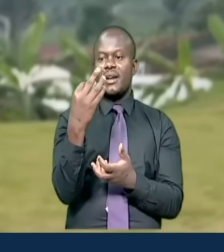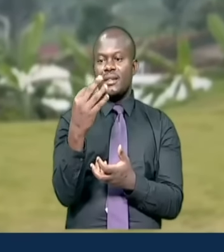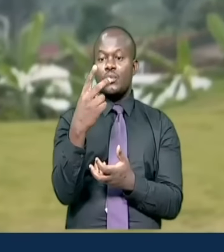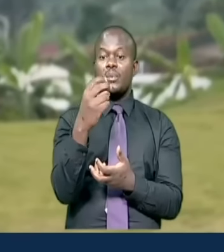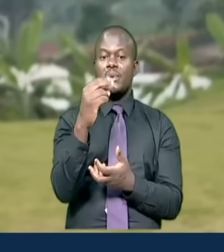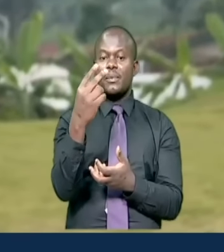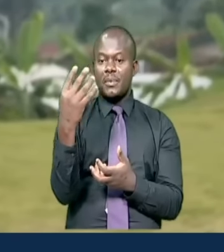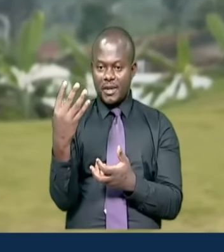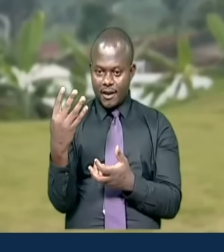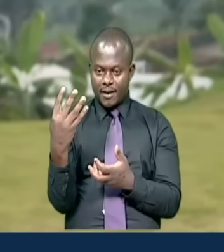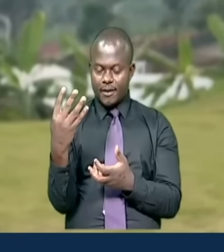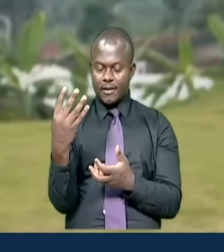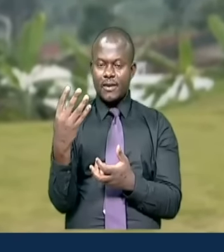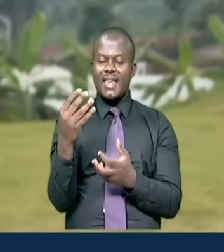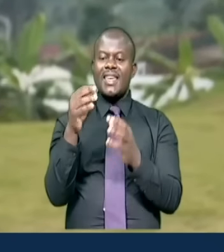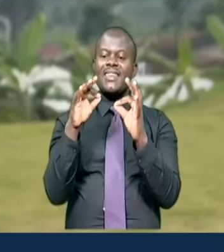2023-2024. Izo ngo